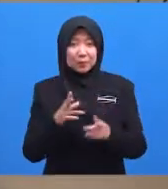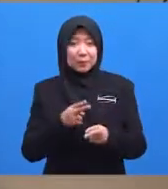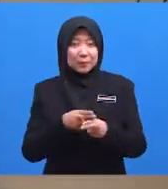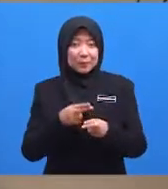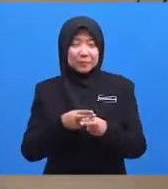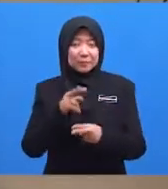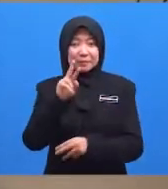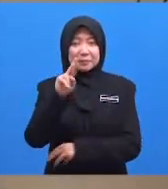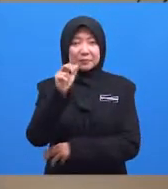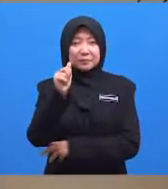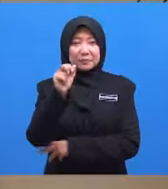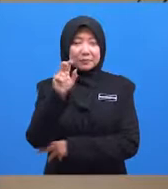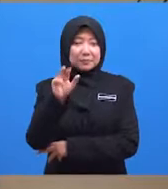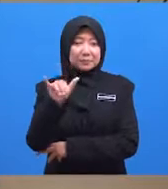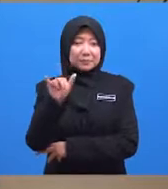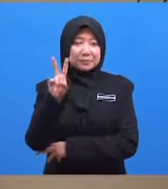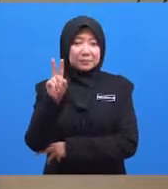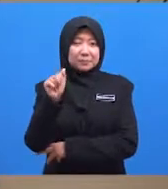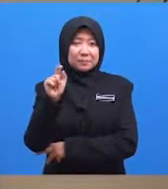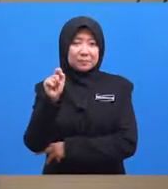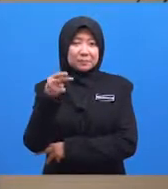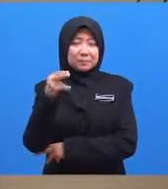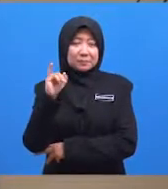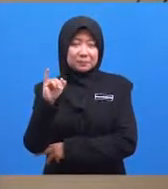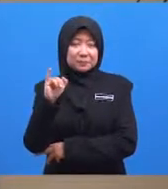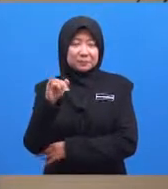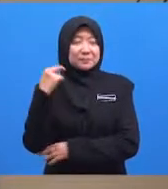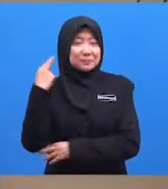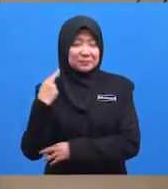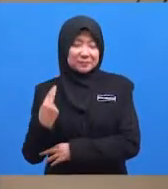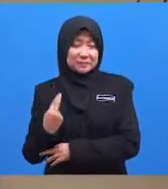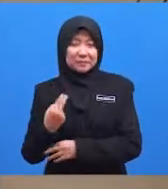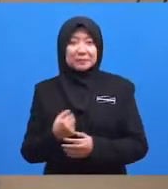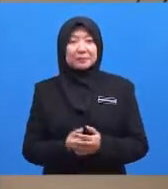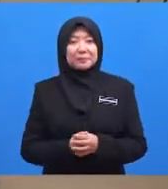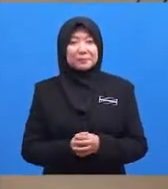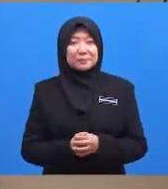Nama cikgu ialah Cikgu Revati, anak perempuan P. Guru Sami.